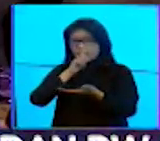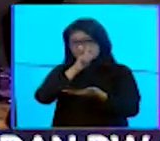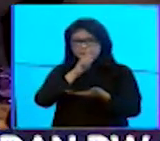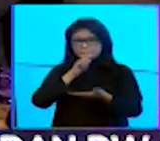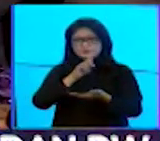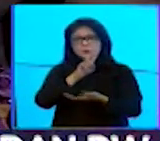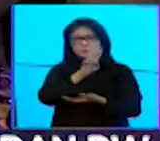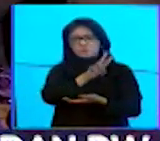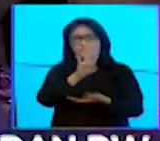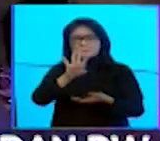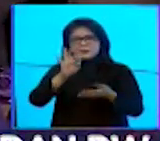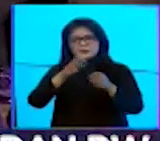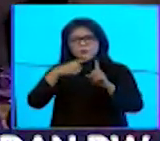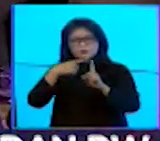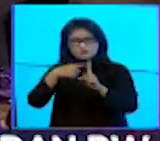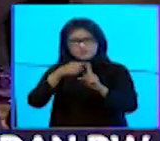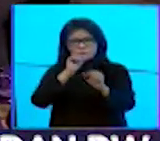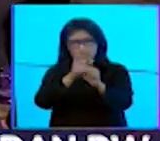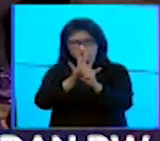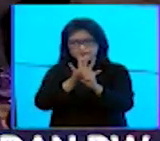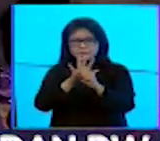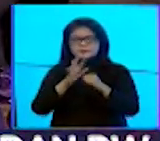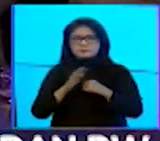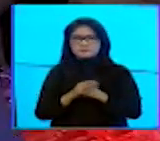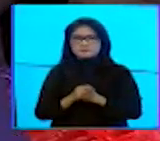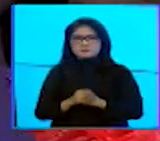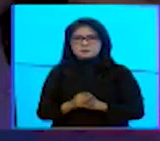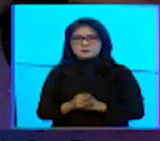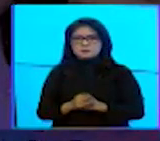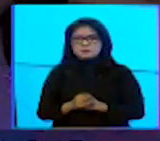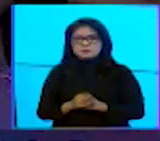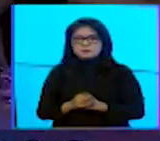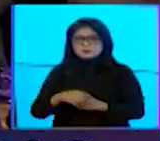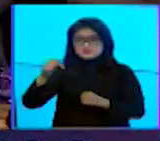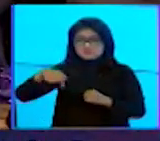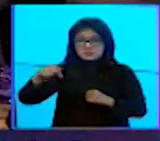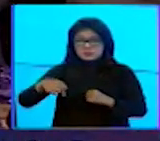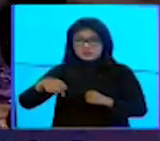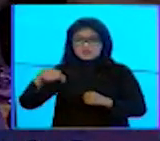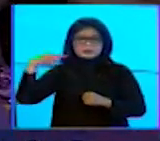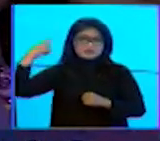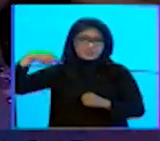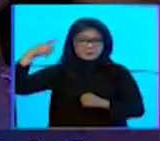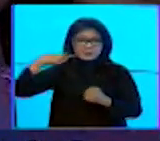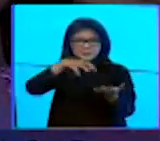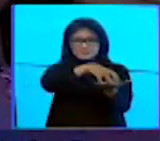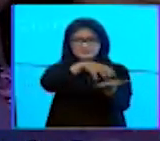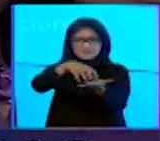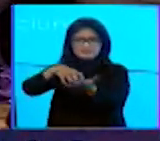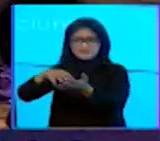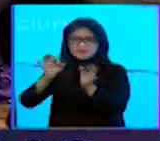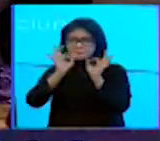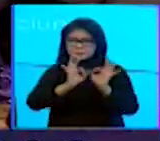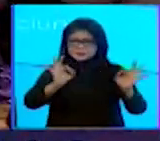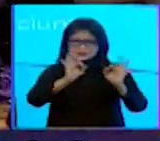positif COVID-19. Saat ini beragam upaya telah dilakukan dari mulai penyemprotan disinfektan setiap harinya dan juga distribusi sembako untuk